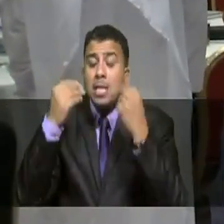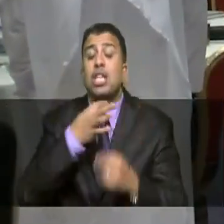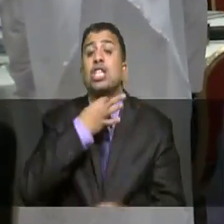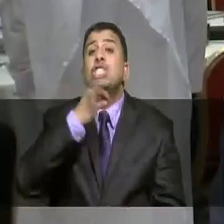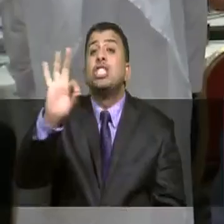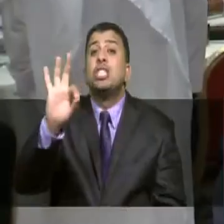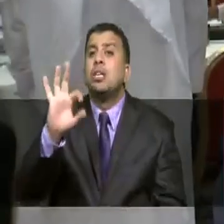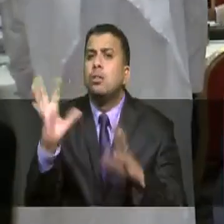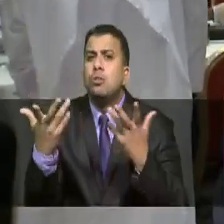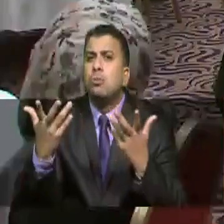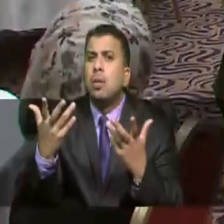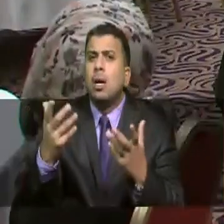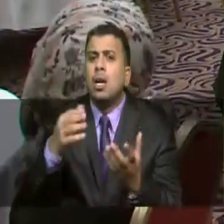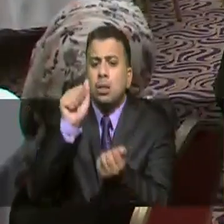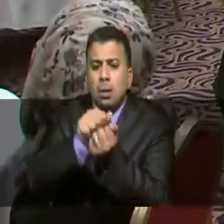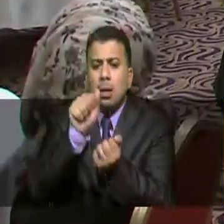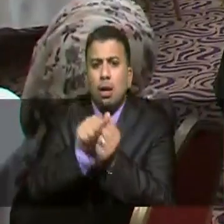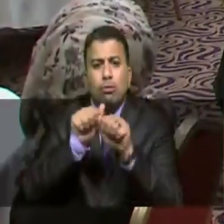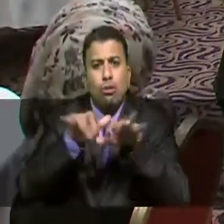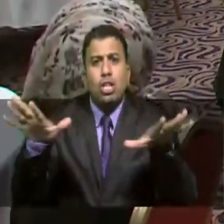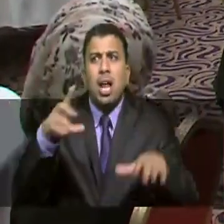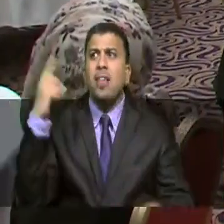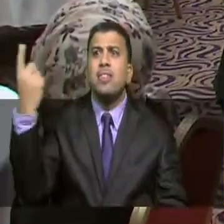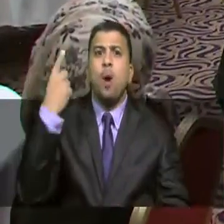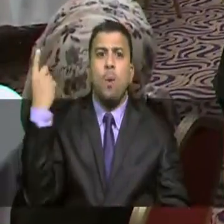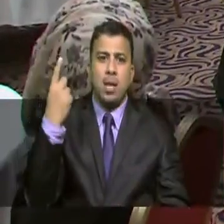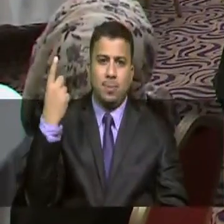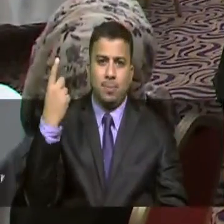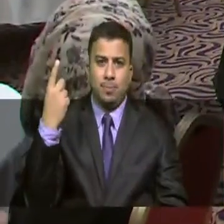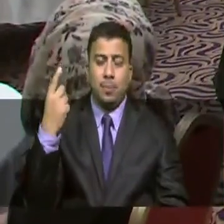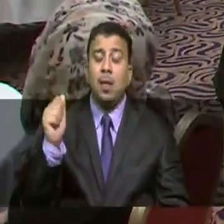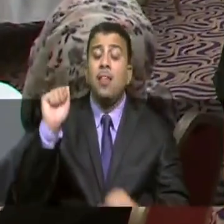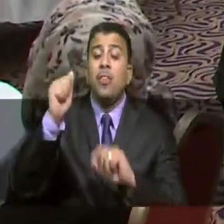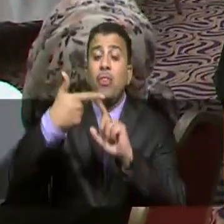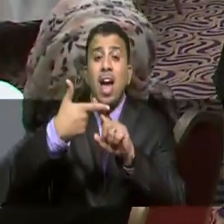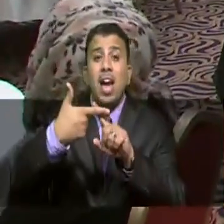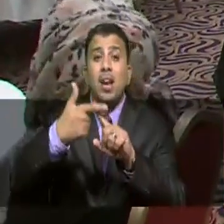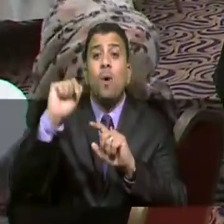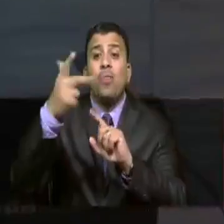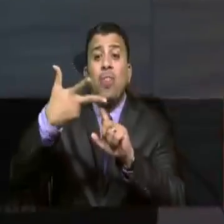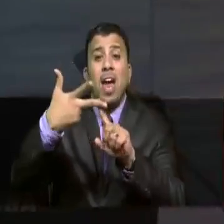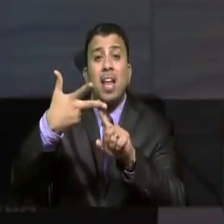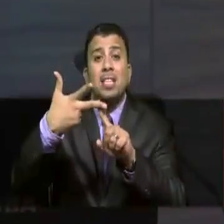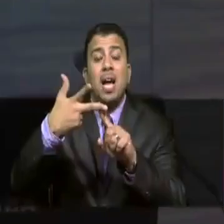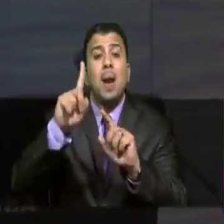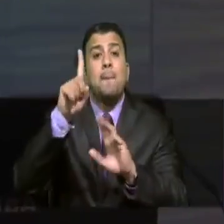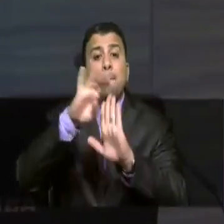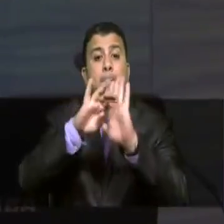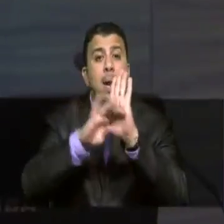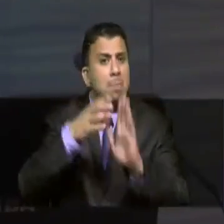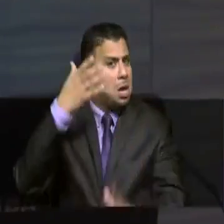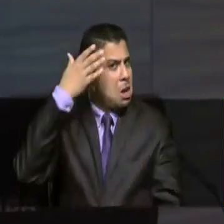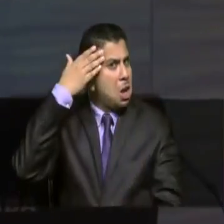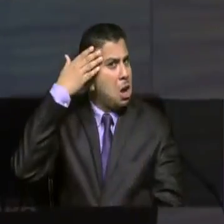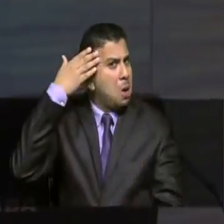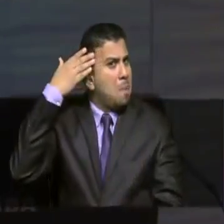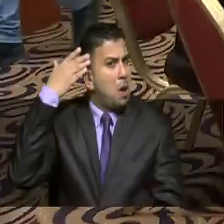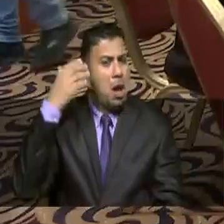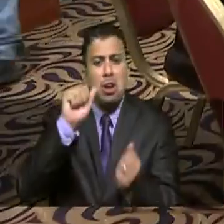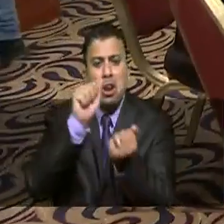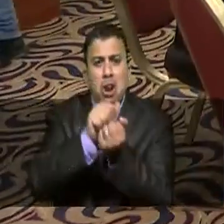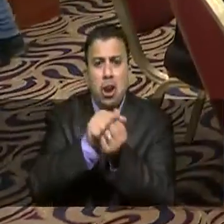دايما اللي بيحصل في قطاع النشر الدولي. وفي اليوم 2 و3 من البرنامج سيحظى خبراء النشر